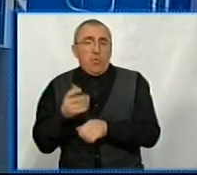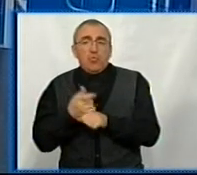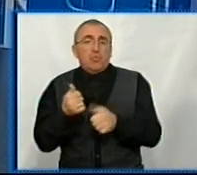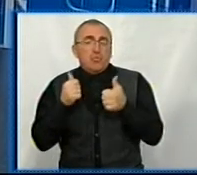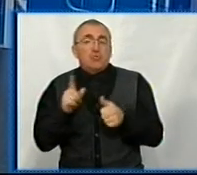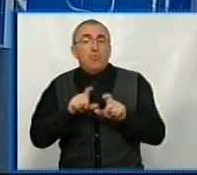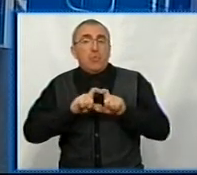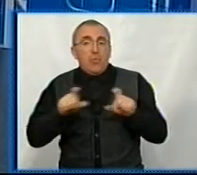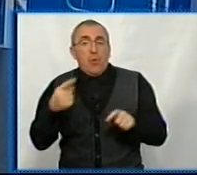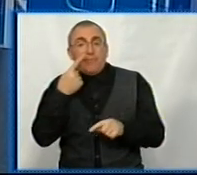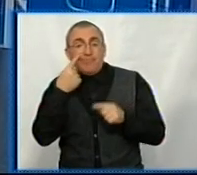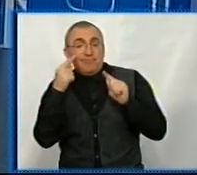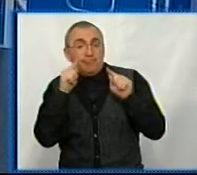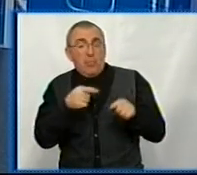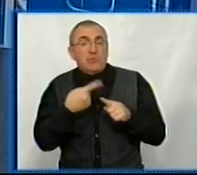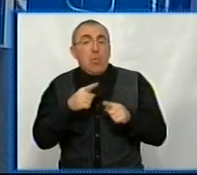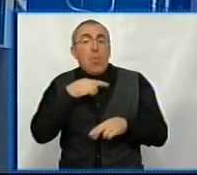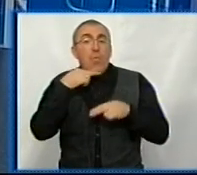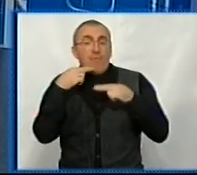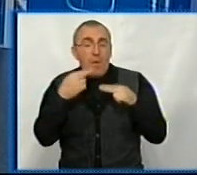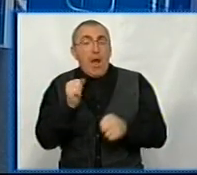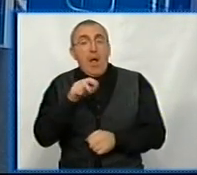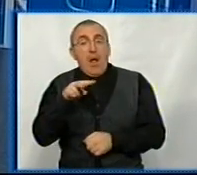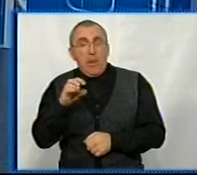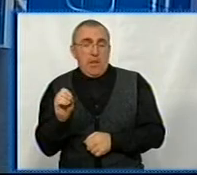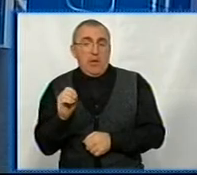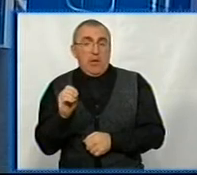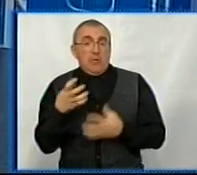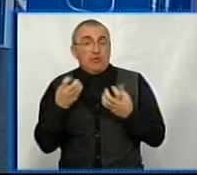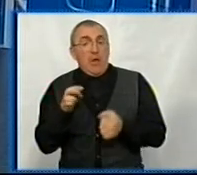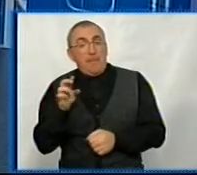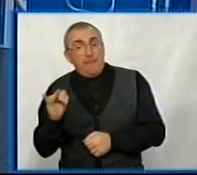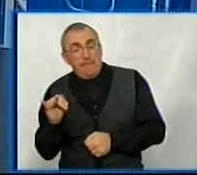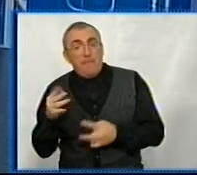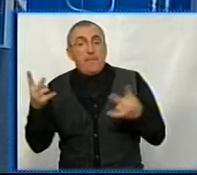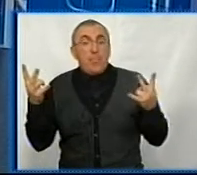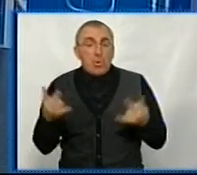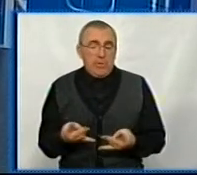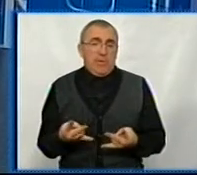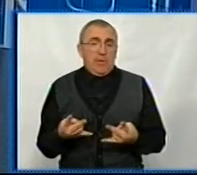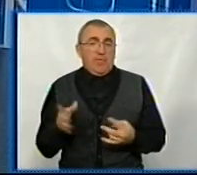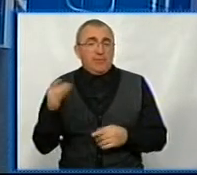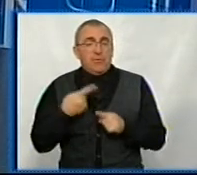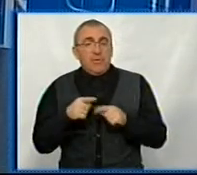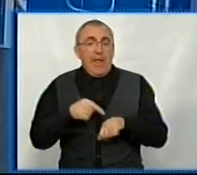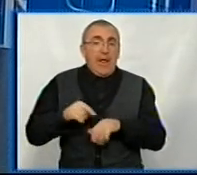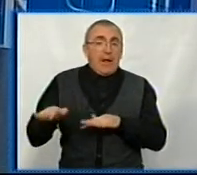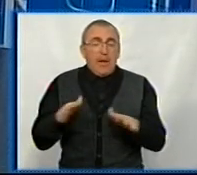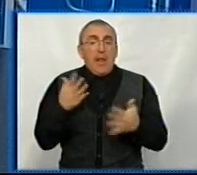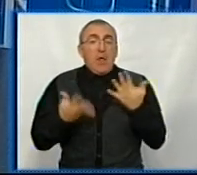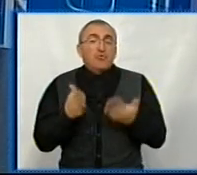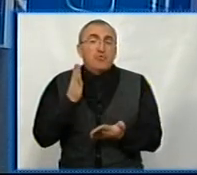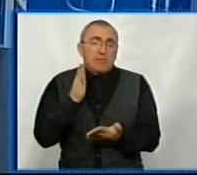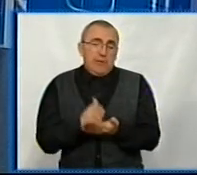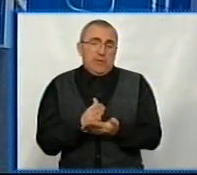добре, що школи акцентують на це увагу, але от ще потрібно все ж таки реагування, якщо є,